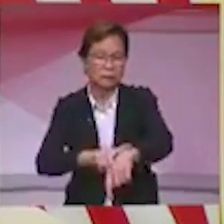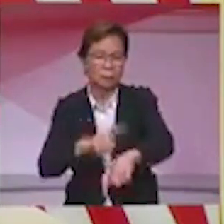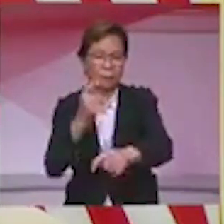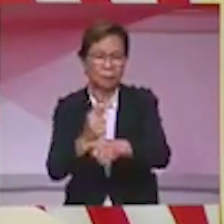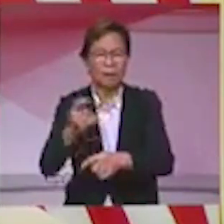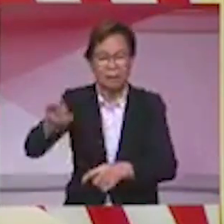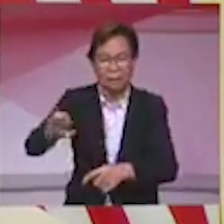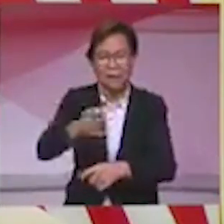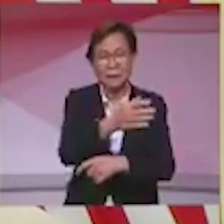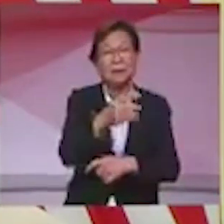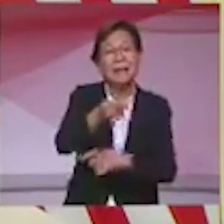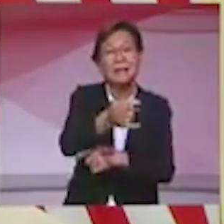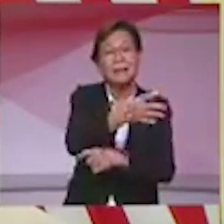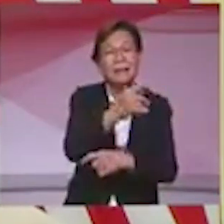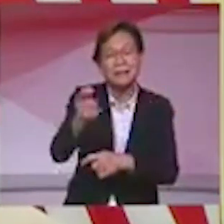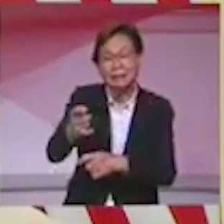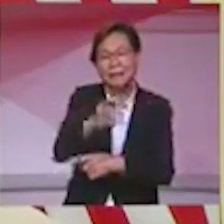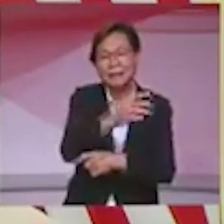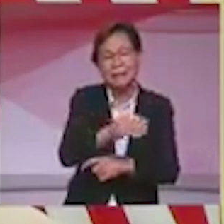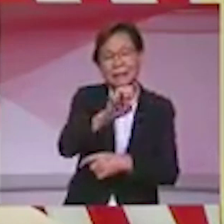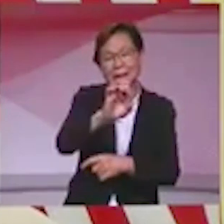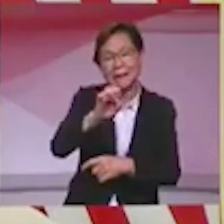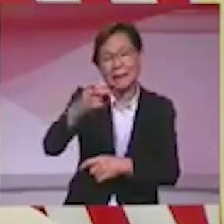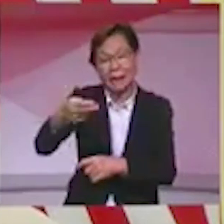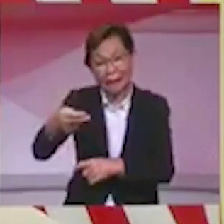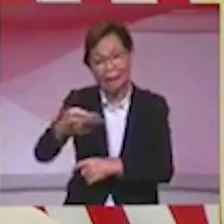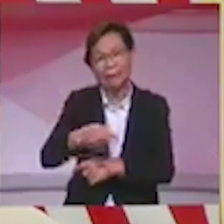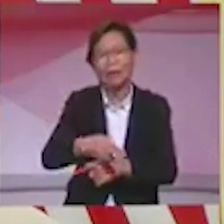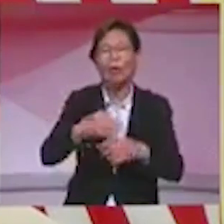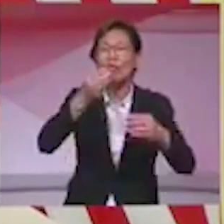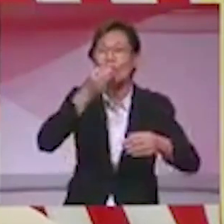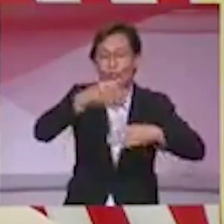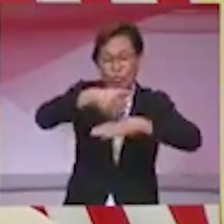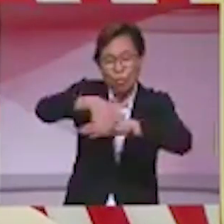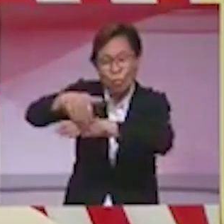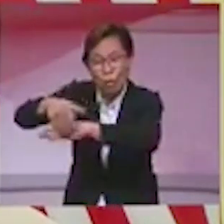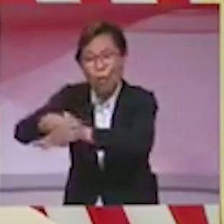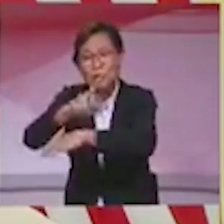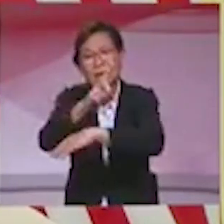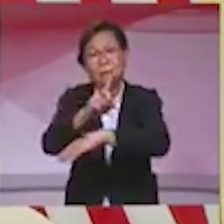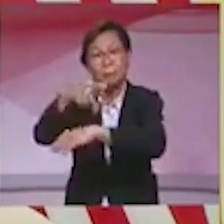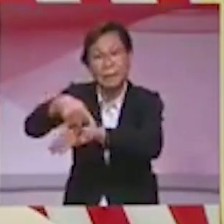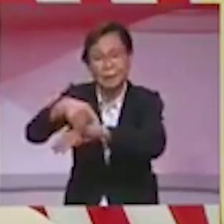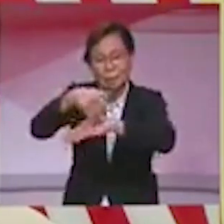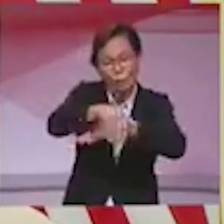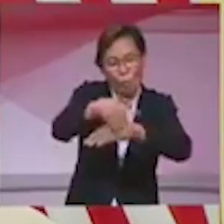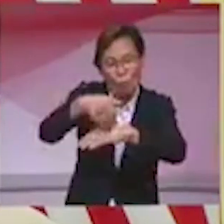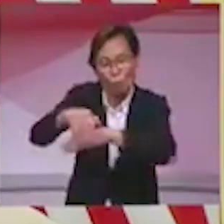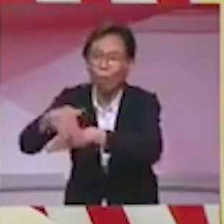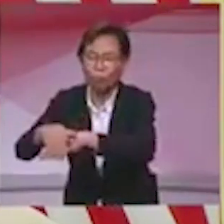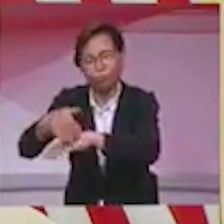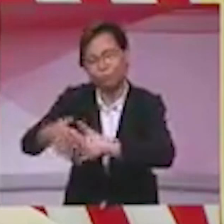taksi Dani healing dibenarkan dan juga food delivery delivery Services pengantaran makanan